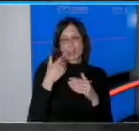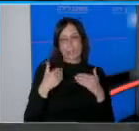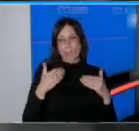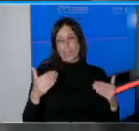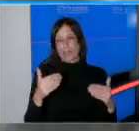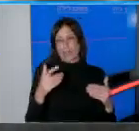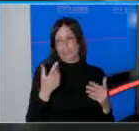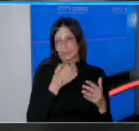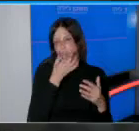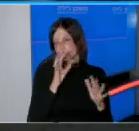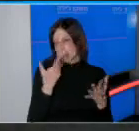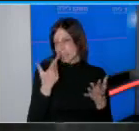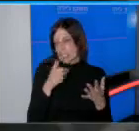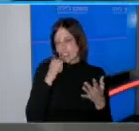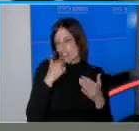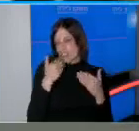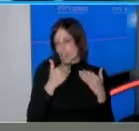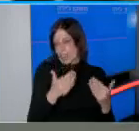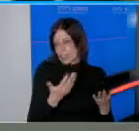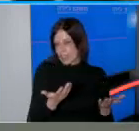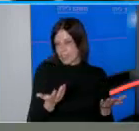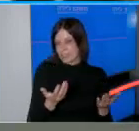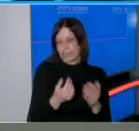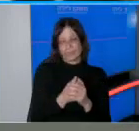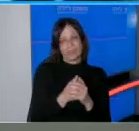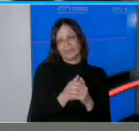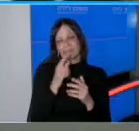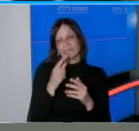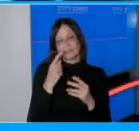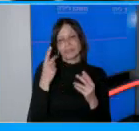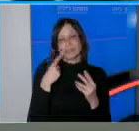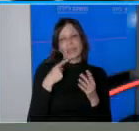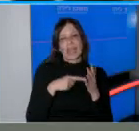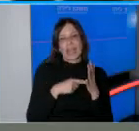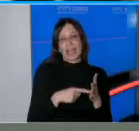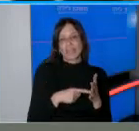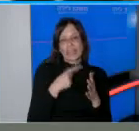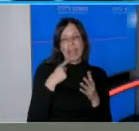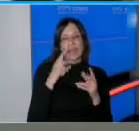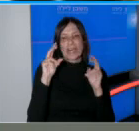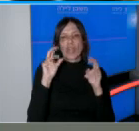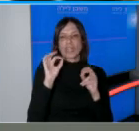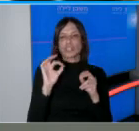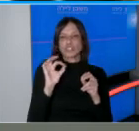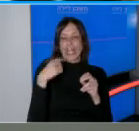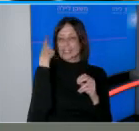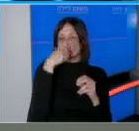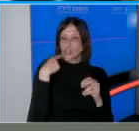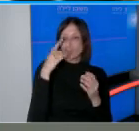אשכנזיות מודרנית. כן, ברור. הכוונה היא לאיזושהי קטגוריה של זהות שהומצאה